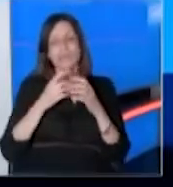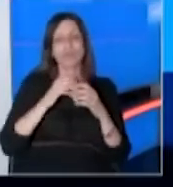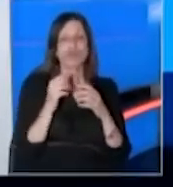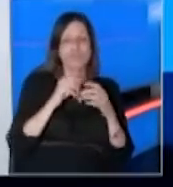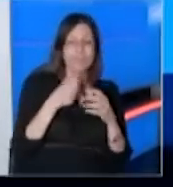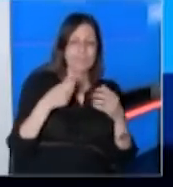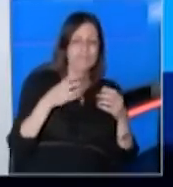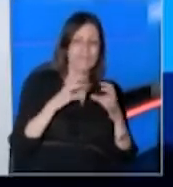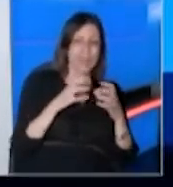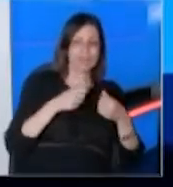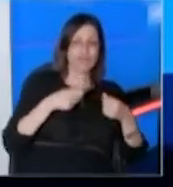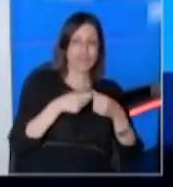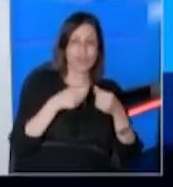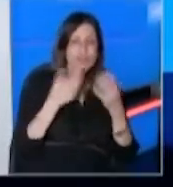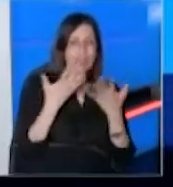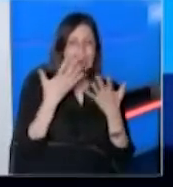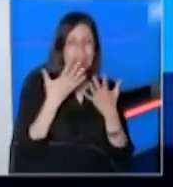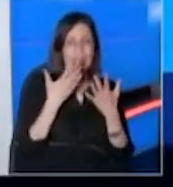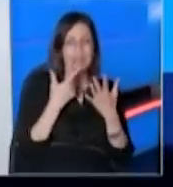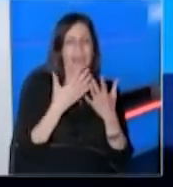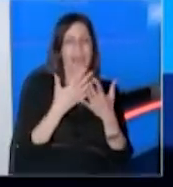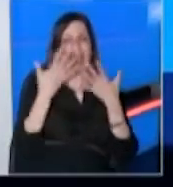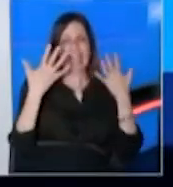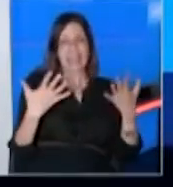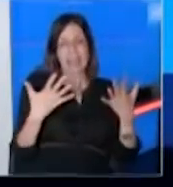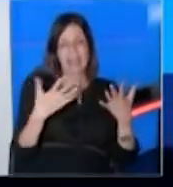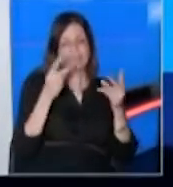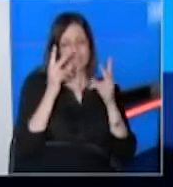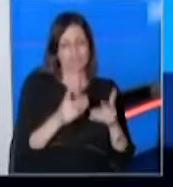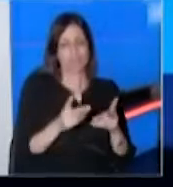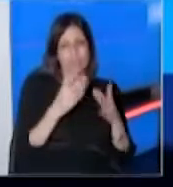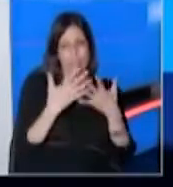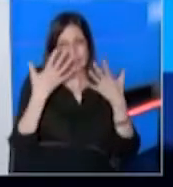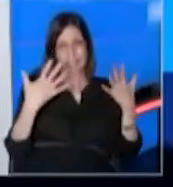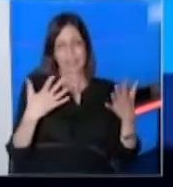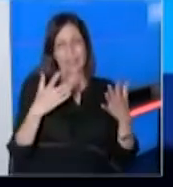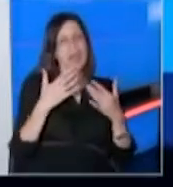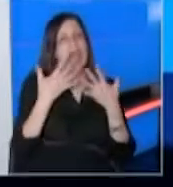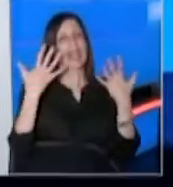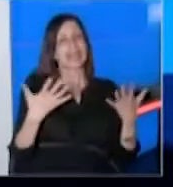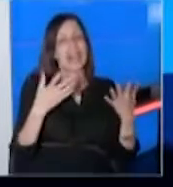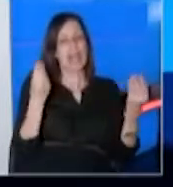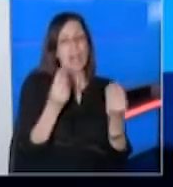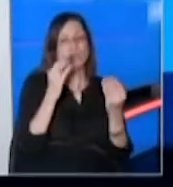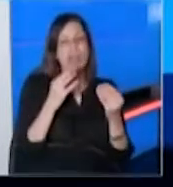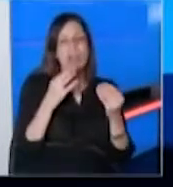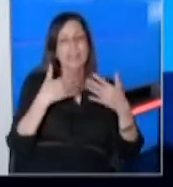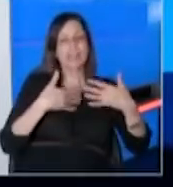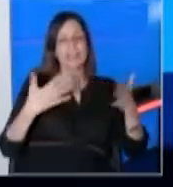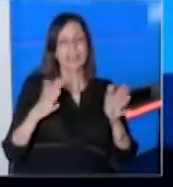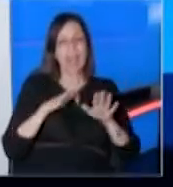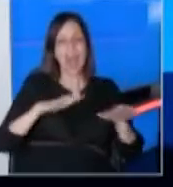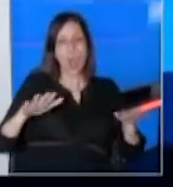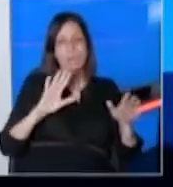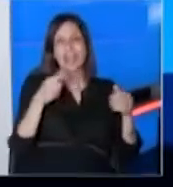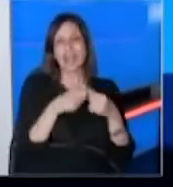ואיך? הגדלת תקן נחלה, מ-40 ל-80 אפילו יש יותר, הגדלת כמות נחלות, בלי קשר לכמה